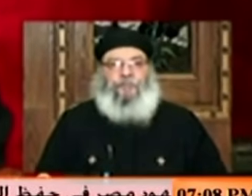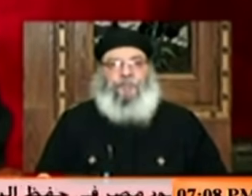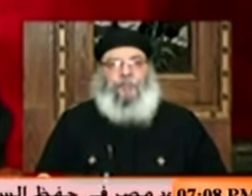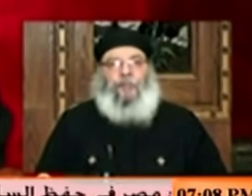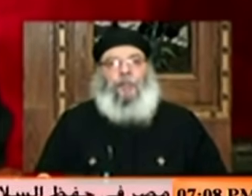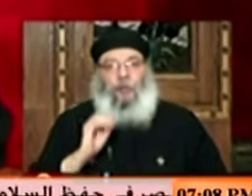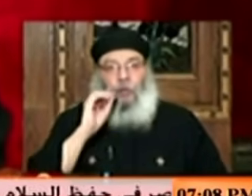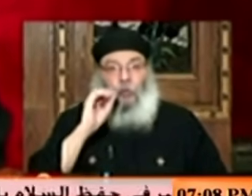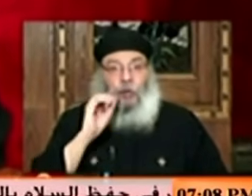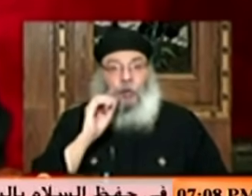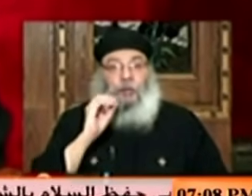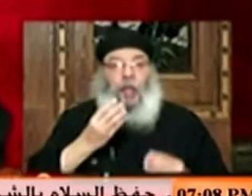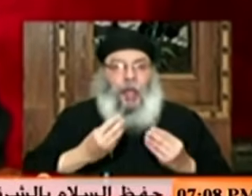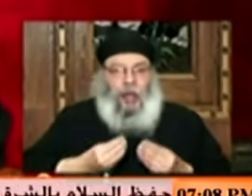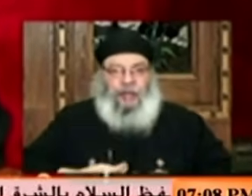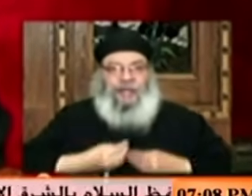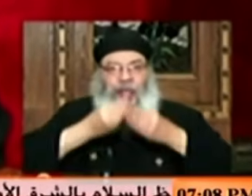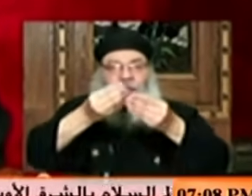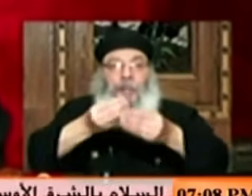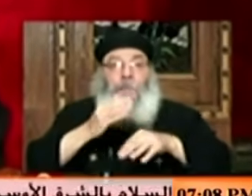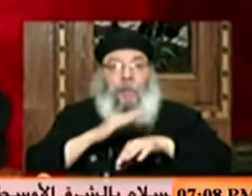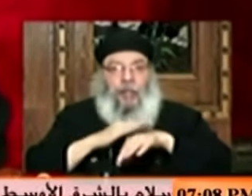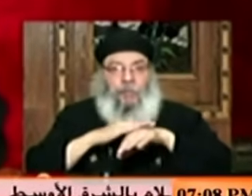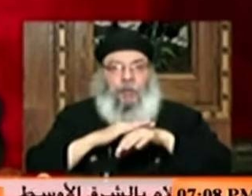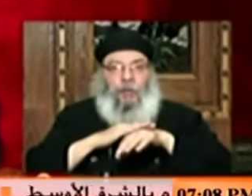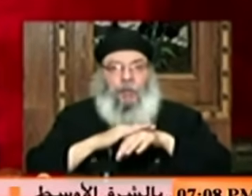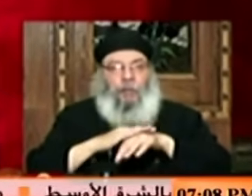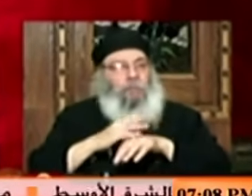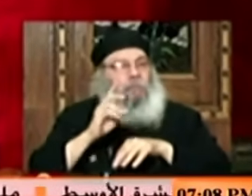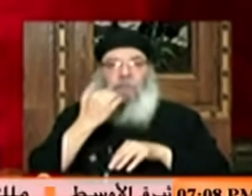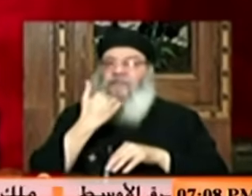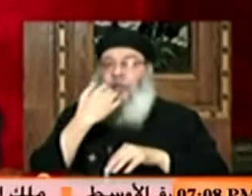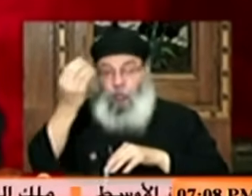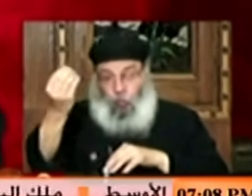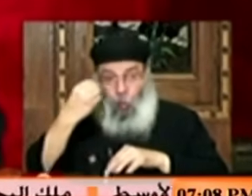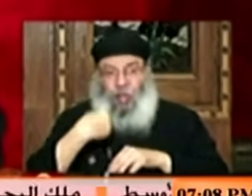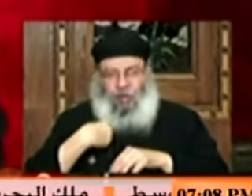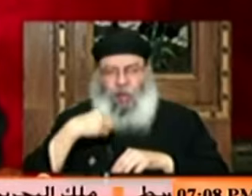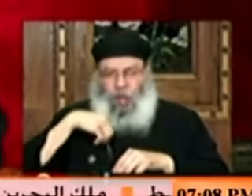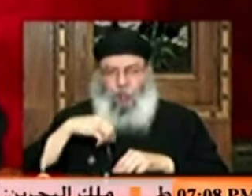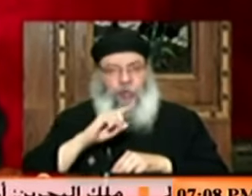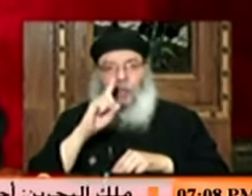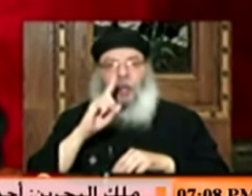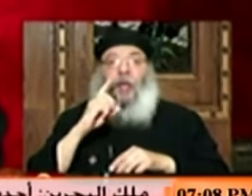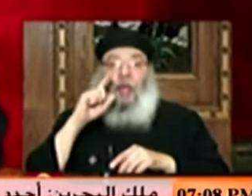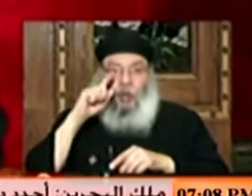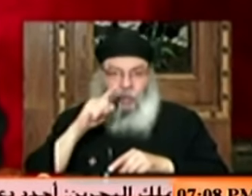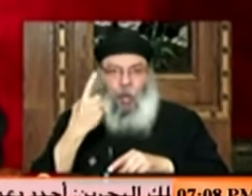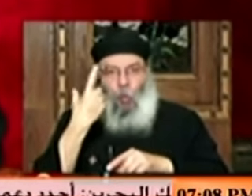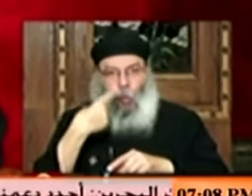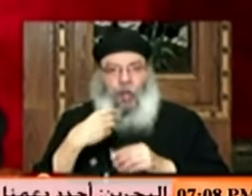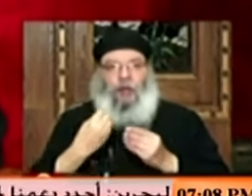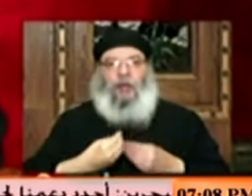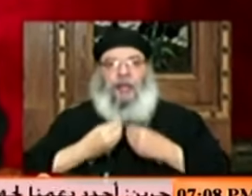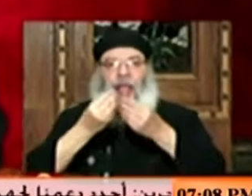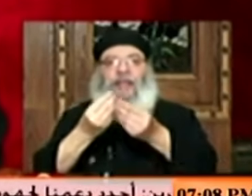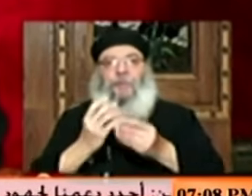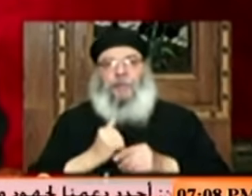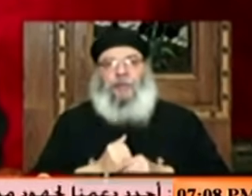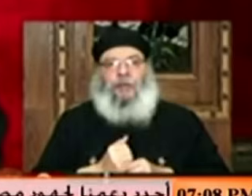ده اللي هو انك تقدم الخدمه دون ان يطلبها الاخر بتقدمها